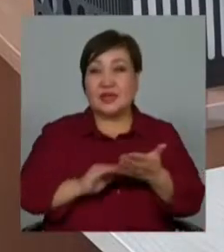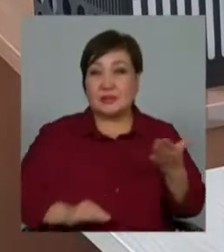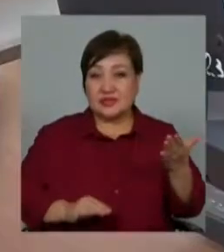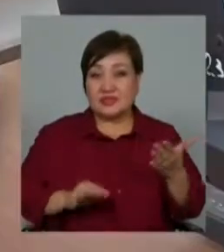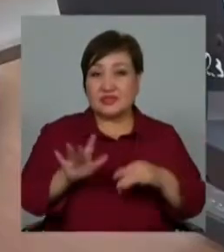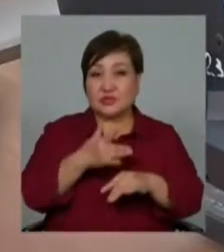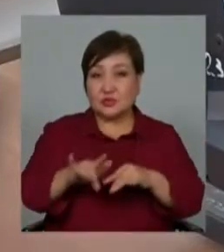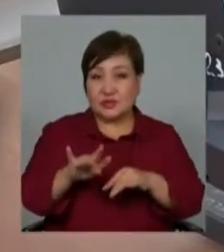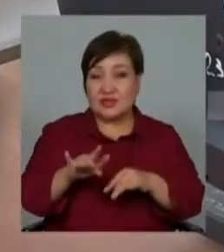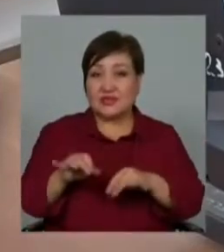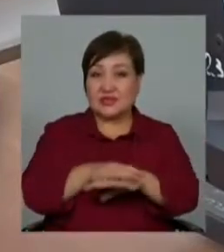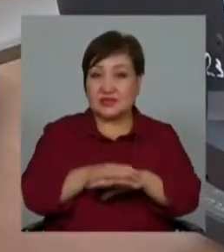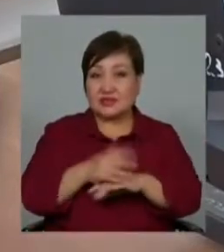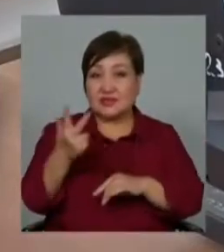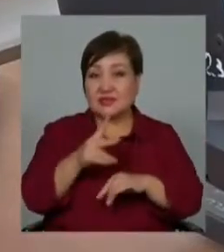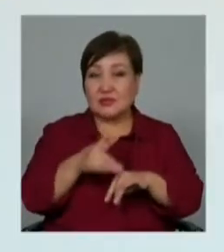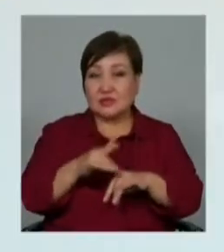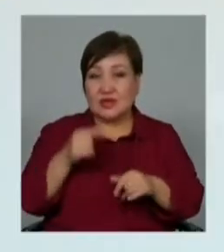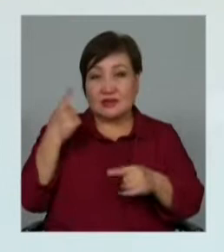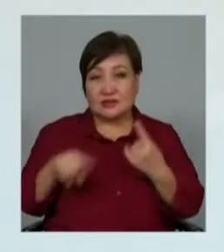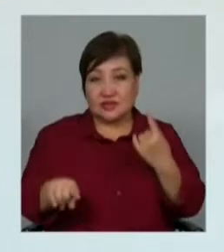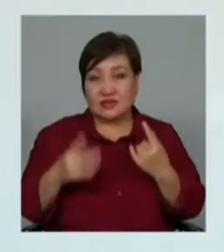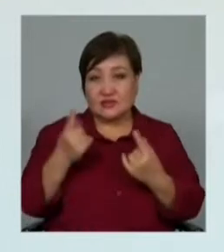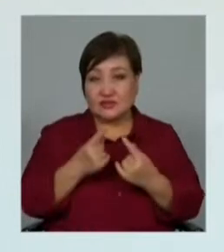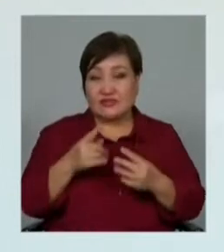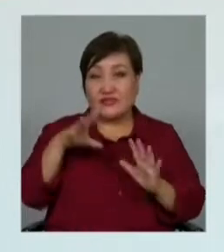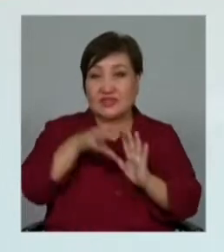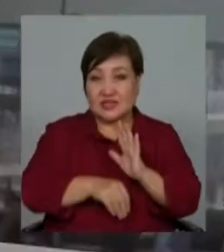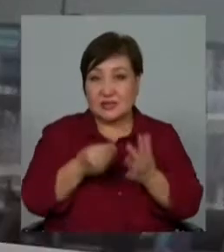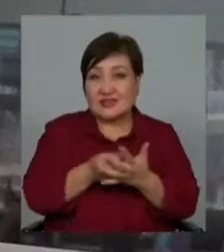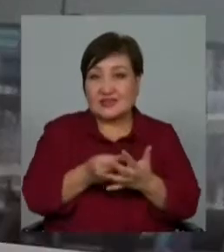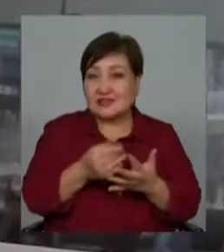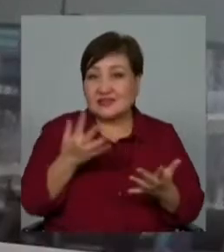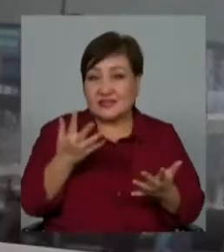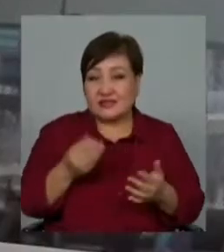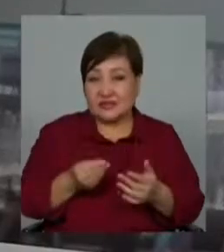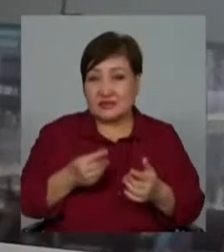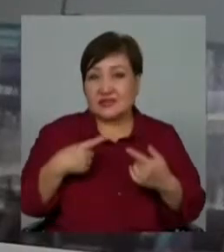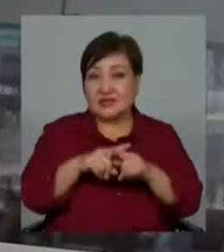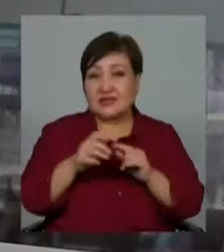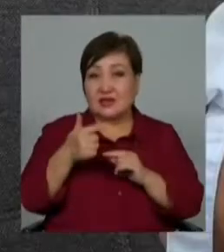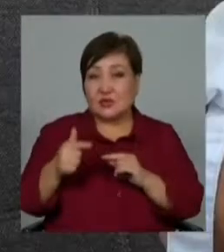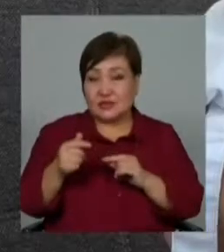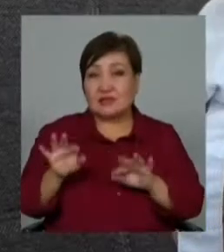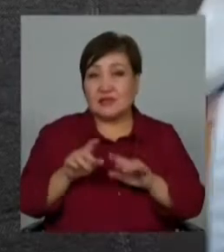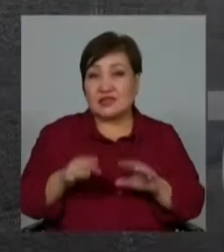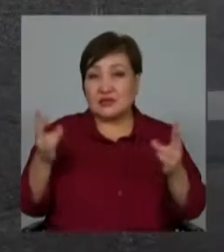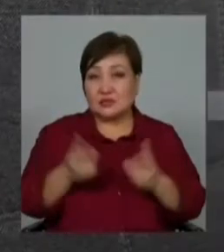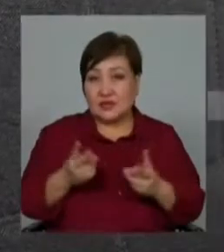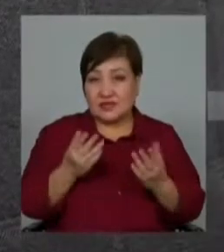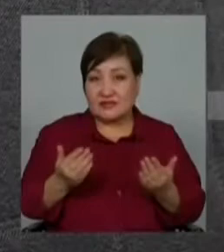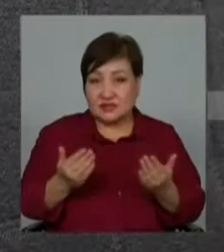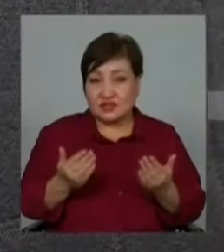третья по счету. Отличается она от двух предыдущих внедрением цифровых технологий. Новый метод как никогда необходим в реалиях нынешнего времени, считает